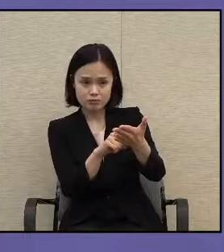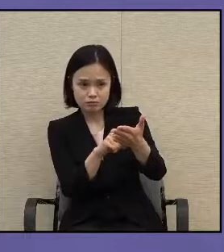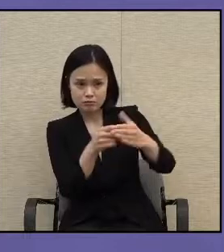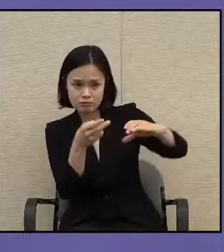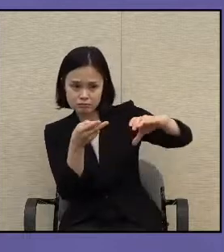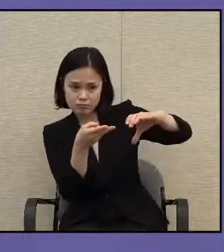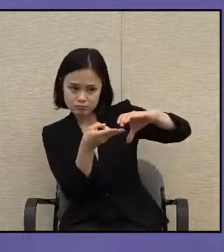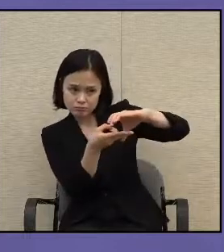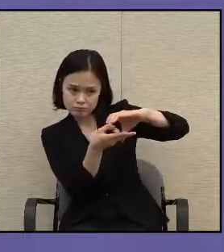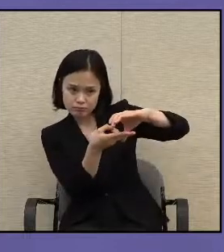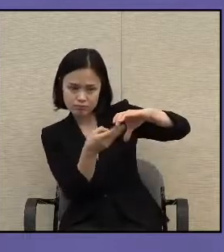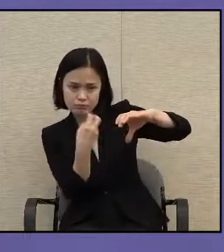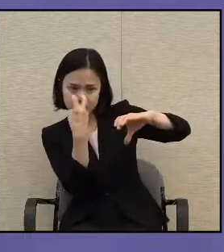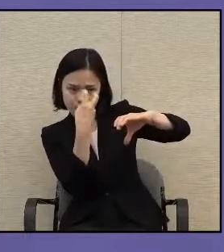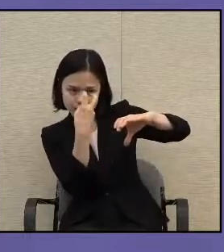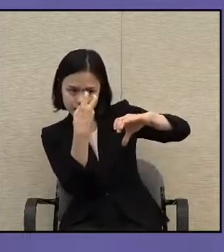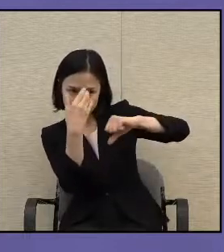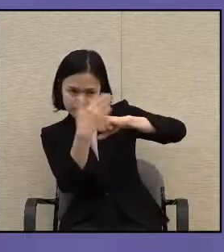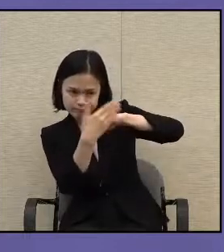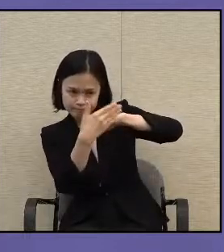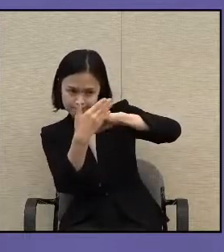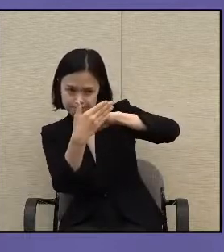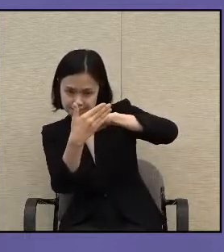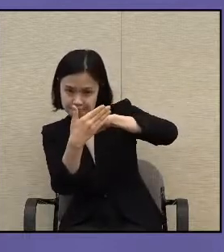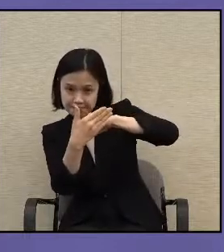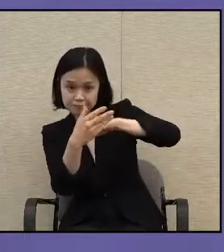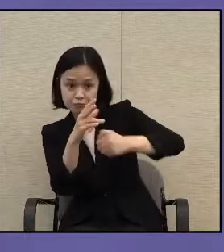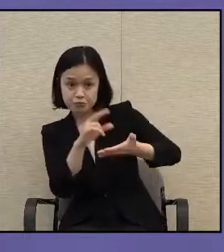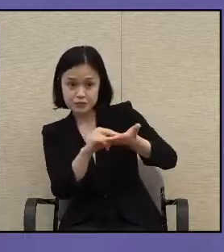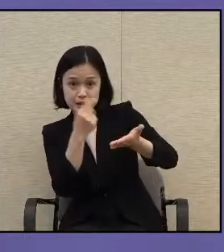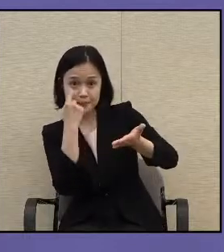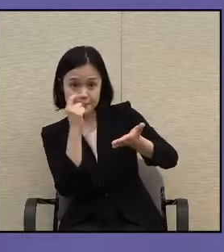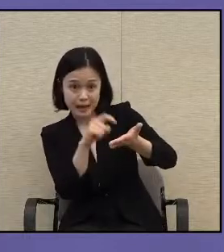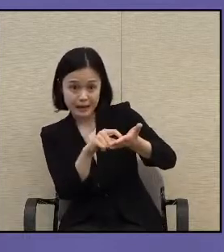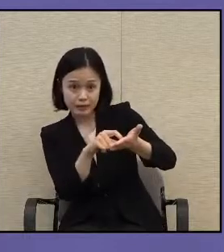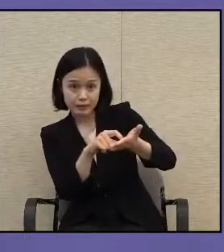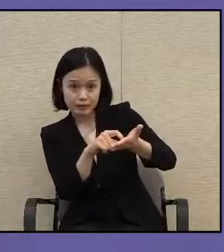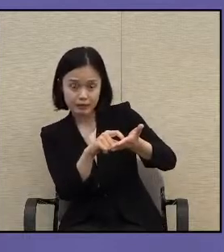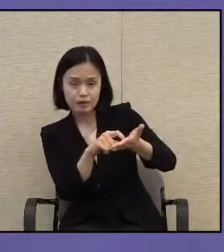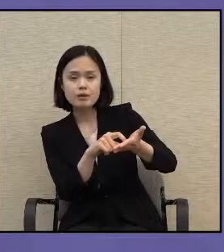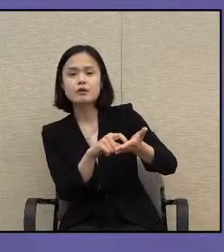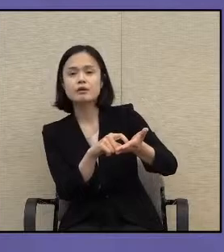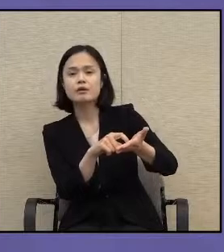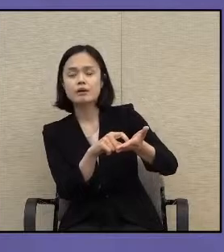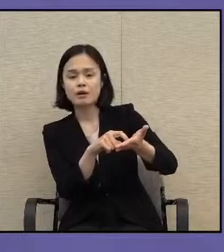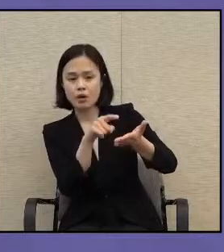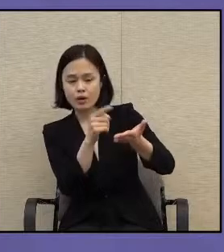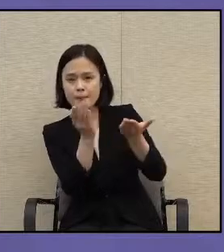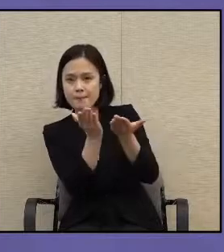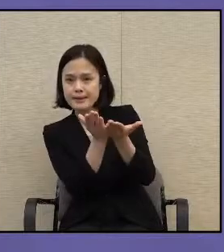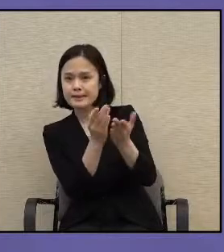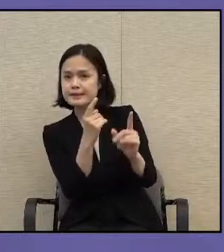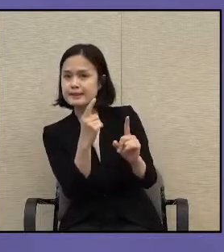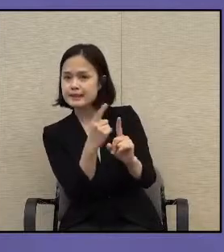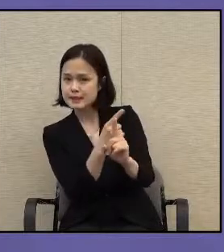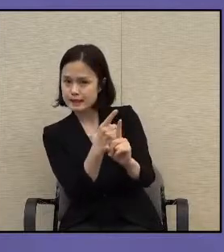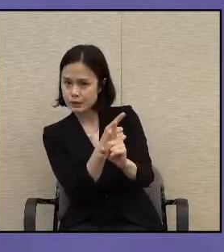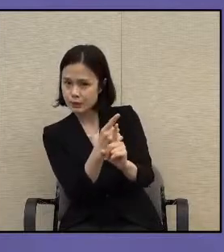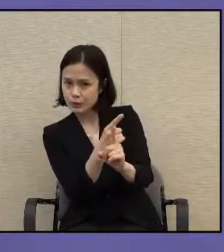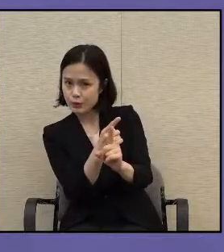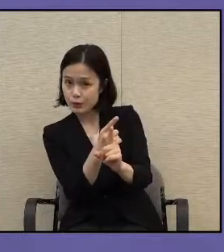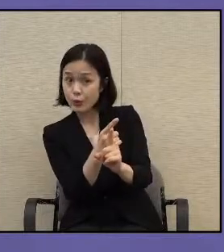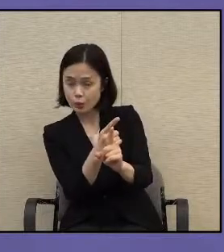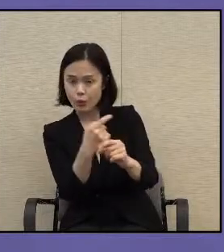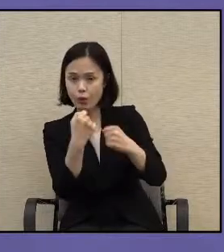스크리닝이라든지 알려준 툴들을 이용하여, 그리고 그들을 빨리 치료에 이르게 하고 접근성을 개선하는 것이죠.